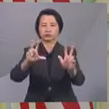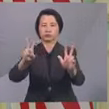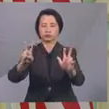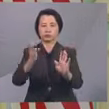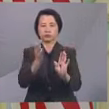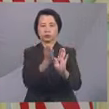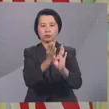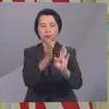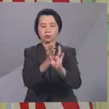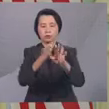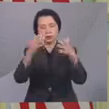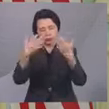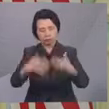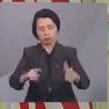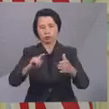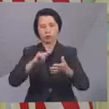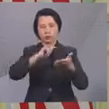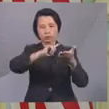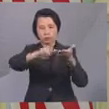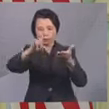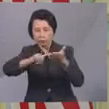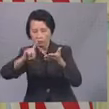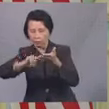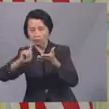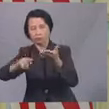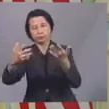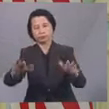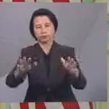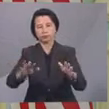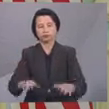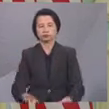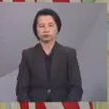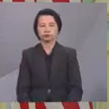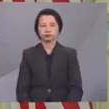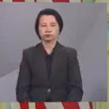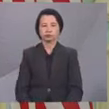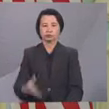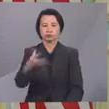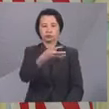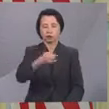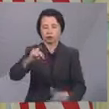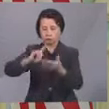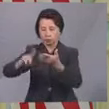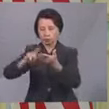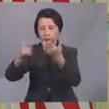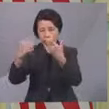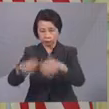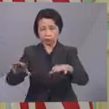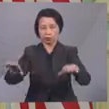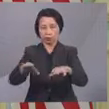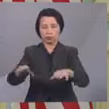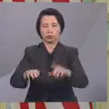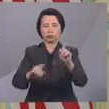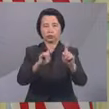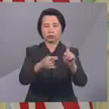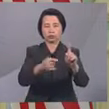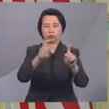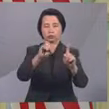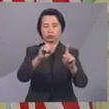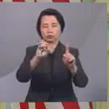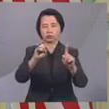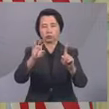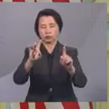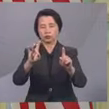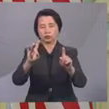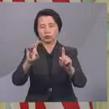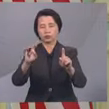3,832 bank telah diperiksa. Pemeriksaan juga telah dibuat di 1,068 terminal